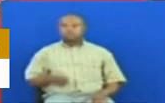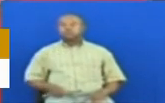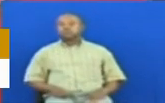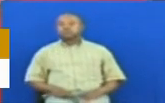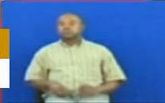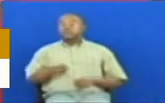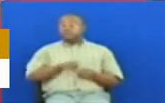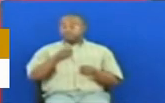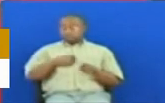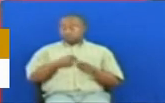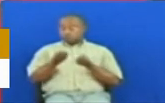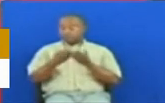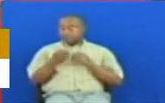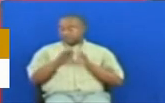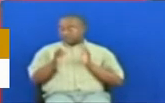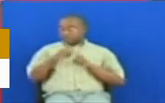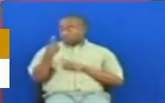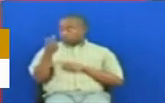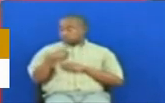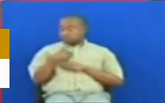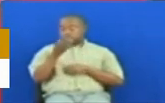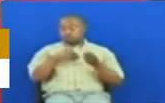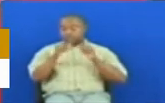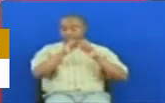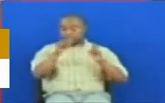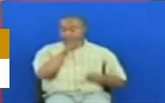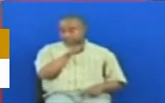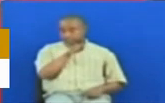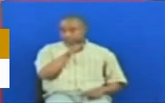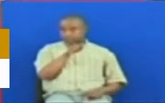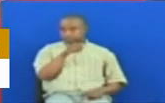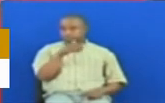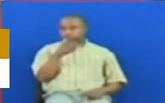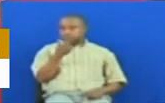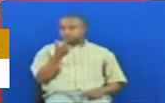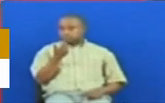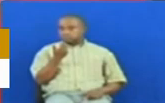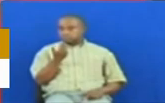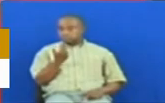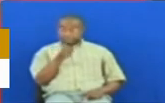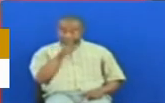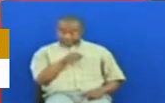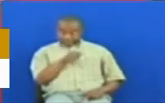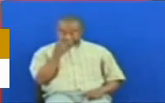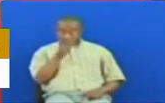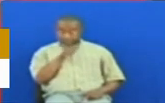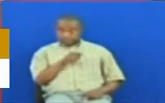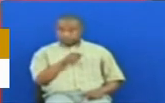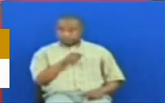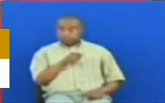nilipokuwa nikichangia mwenyekiti, the way ilivyokuwa manake inavyoonekana hapa ni kwamba